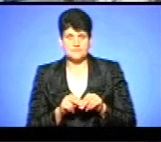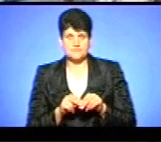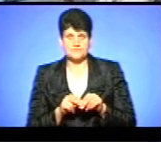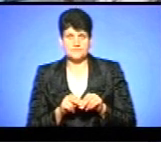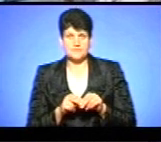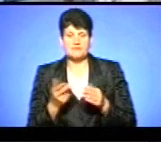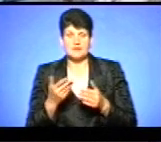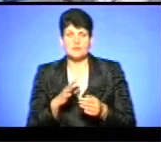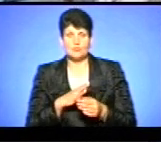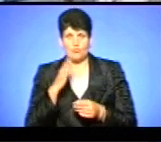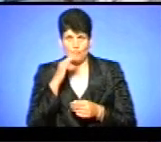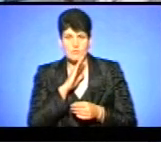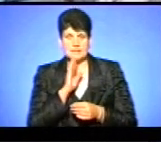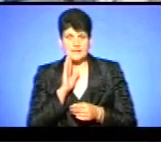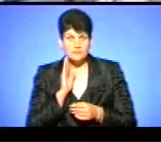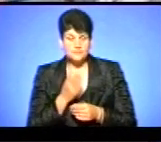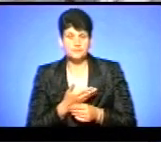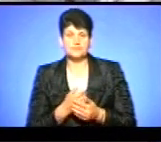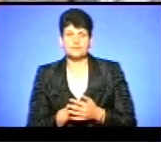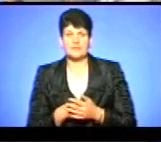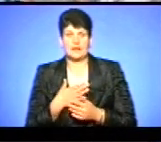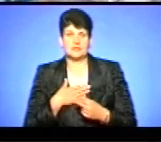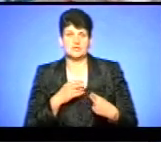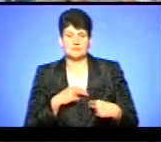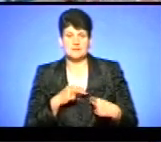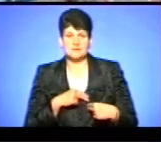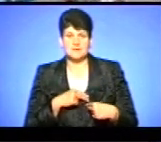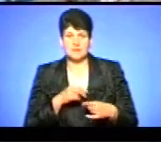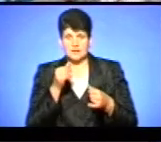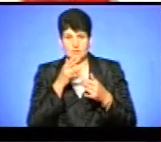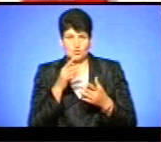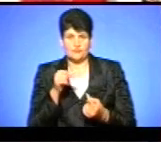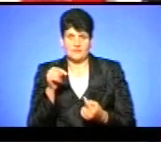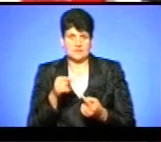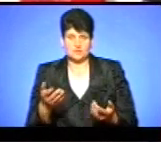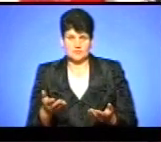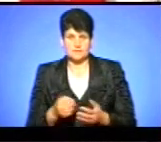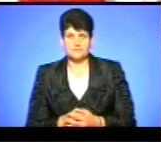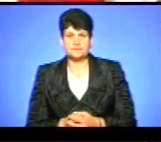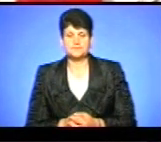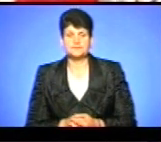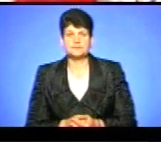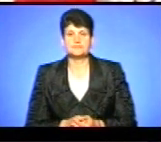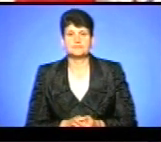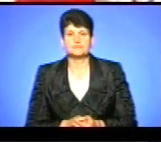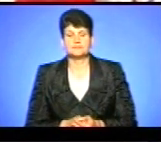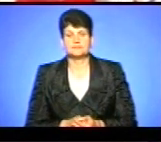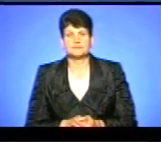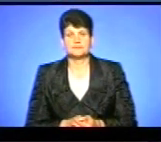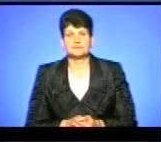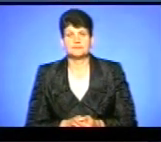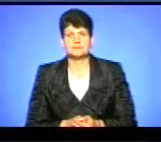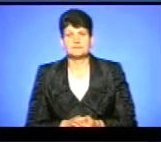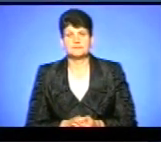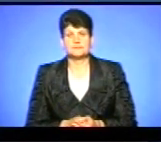в яких був батьків. Інакше працівники поліції ще не можуть визначити. Богдан Буденчук, Юрій Багрій. Новини.